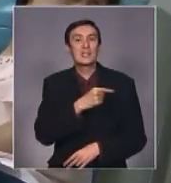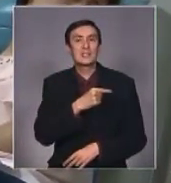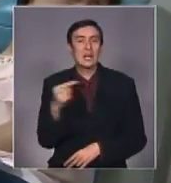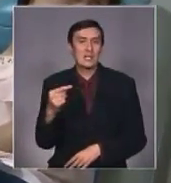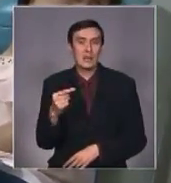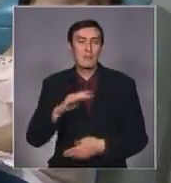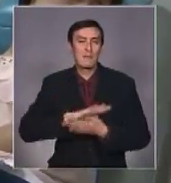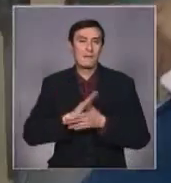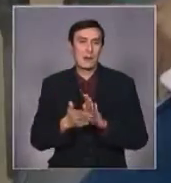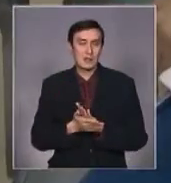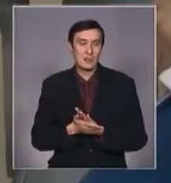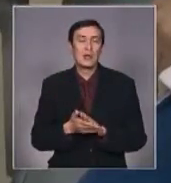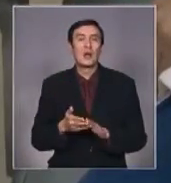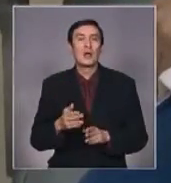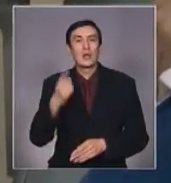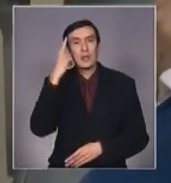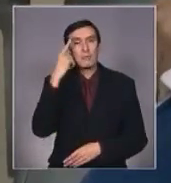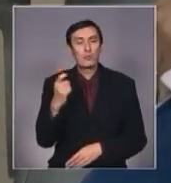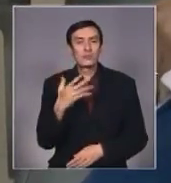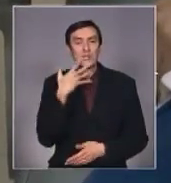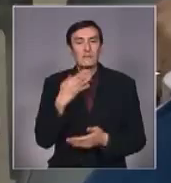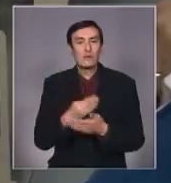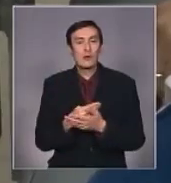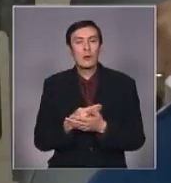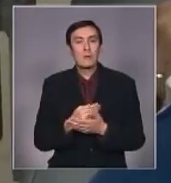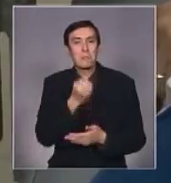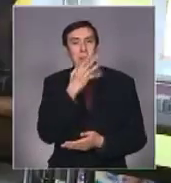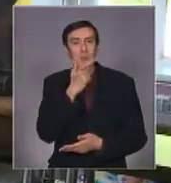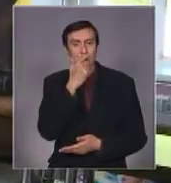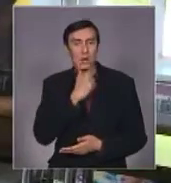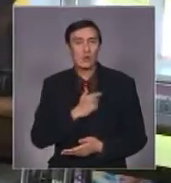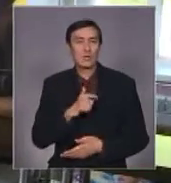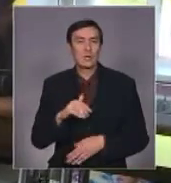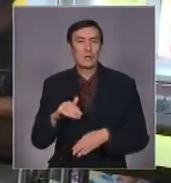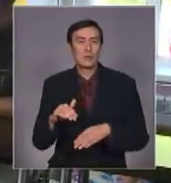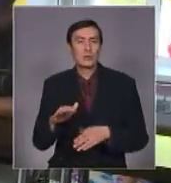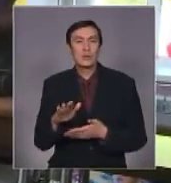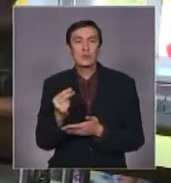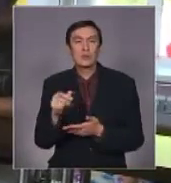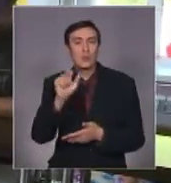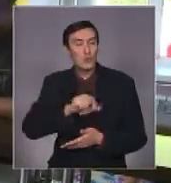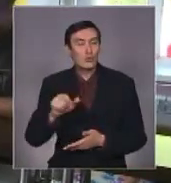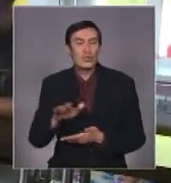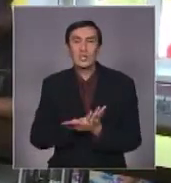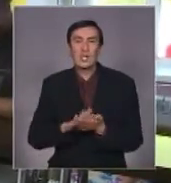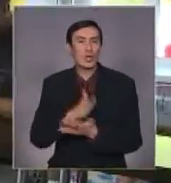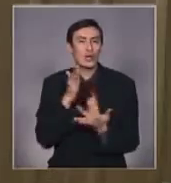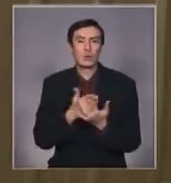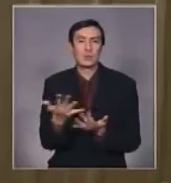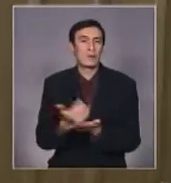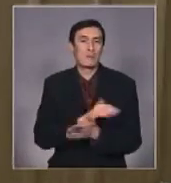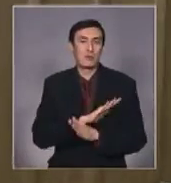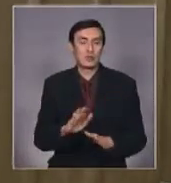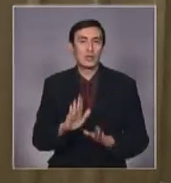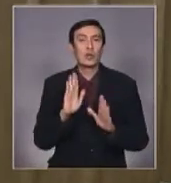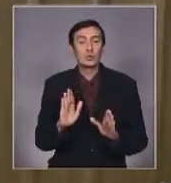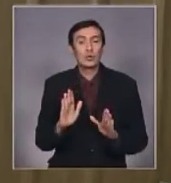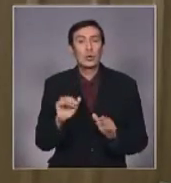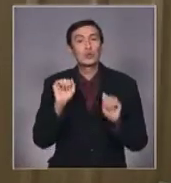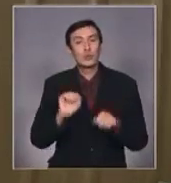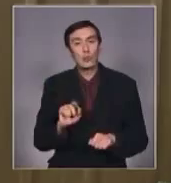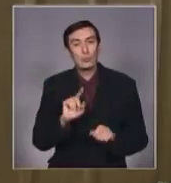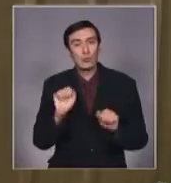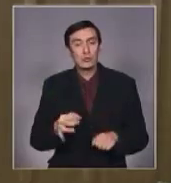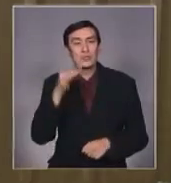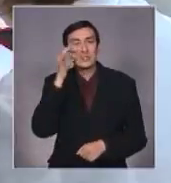отрицательным резус-фактором. Напомню, за свой благородный поступок добровольцы не получают особых льгот. Единственное, на что они могут